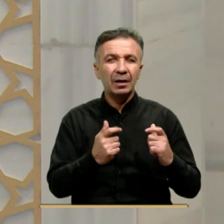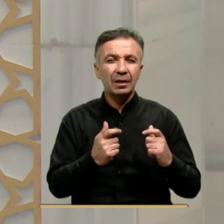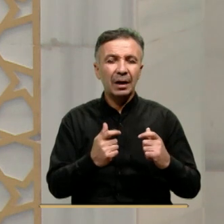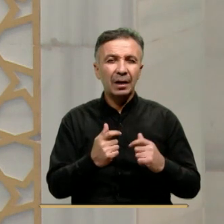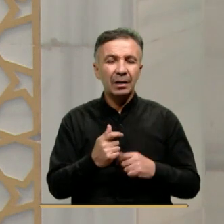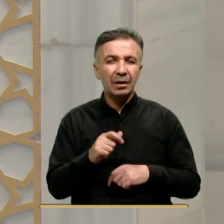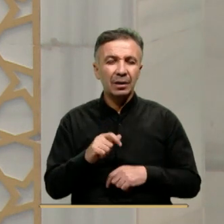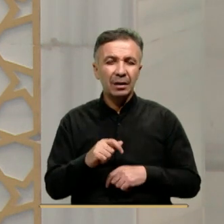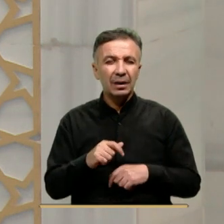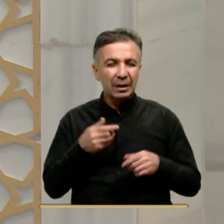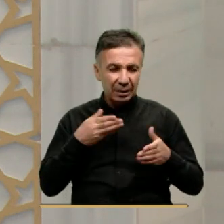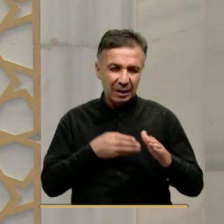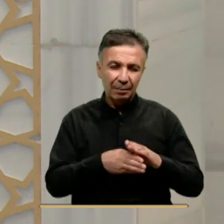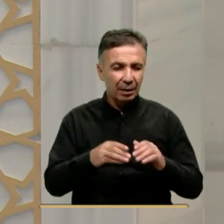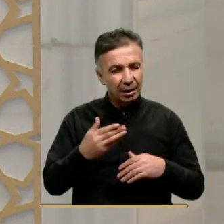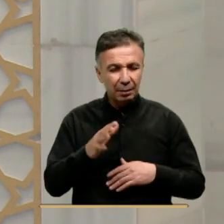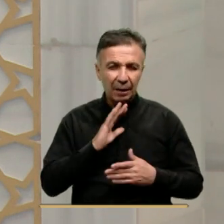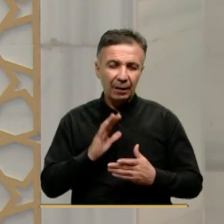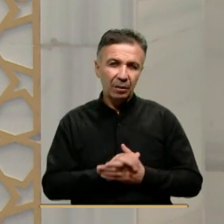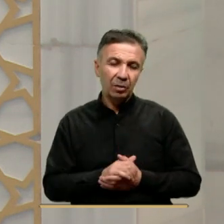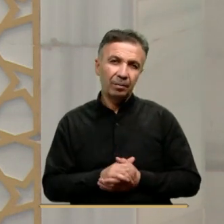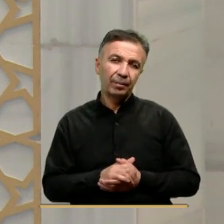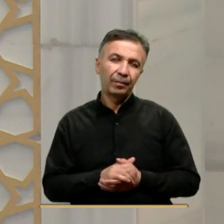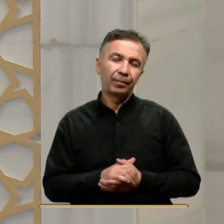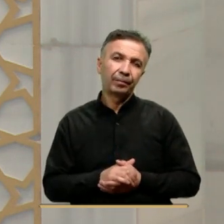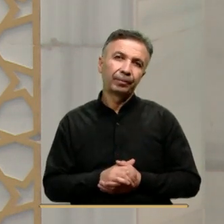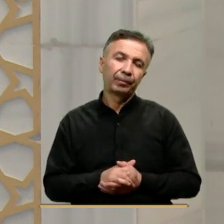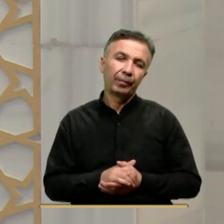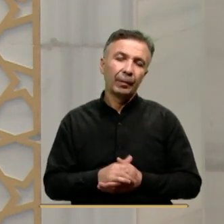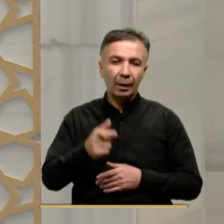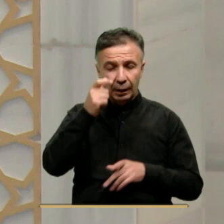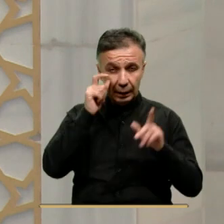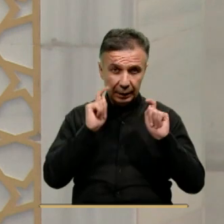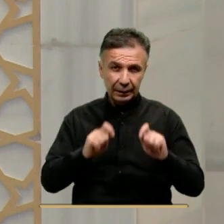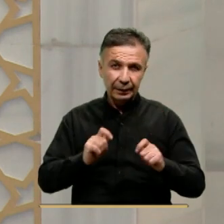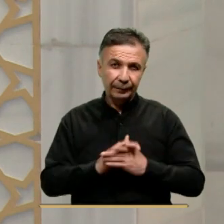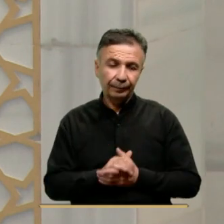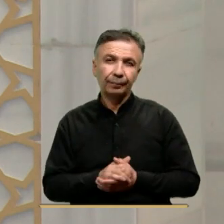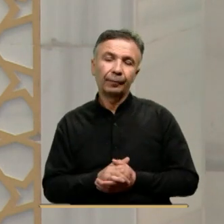Aley ve hadisin devamında dikkat